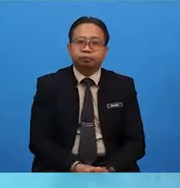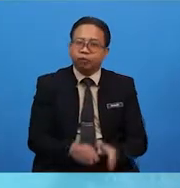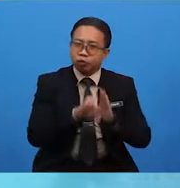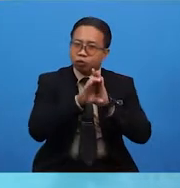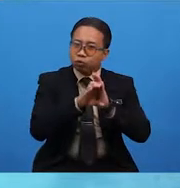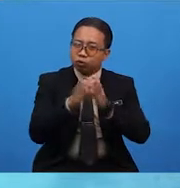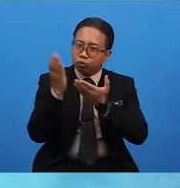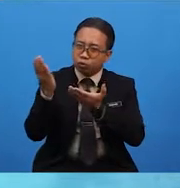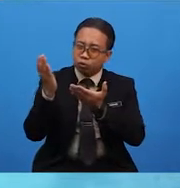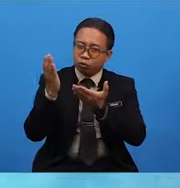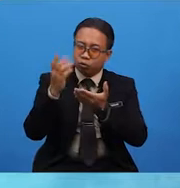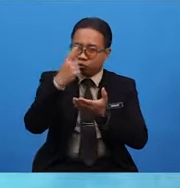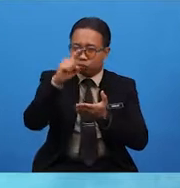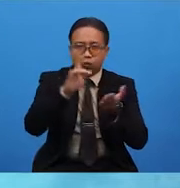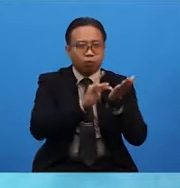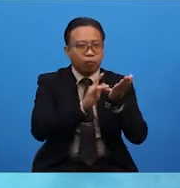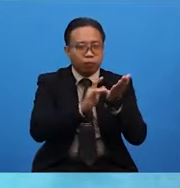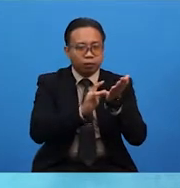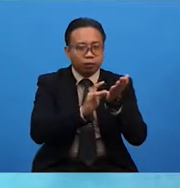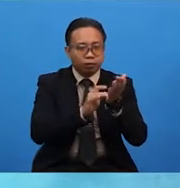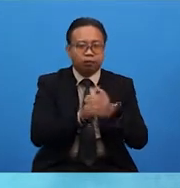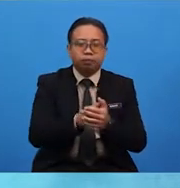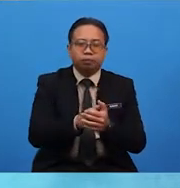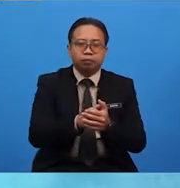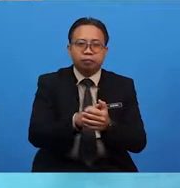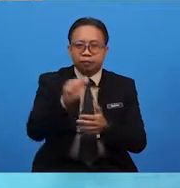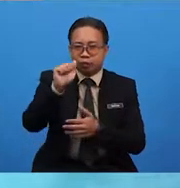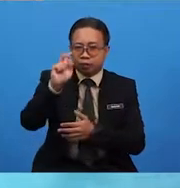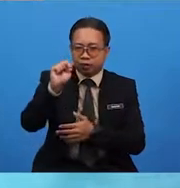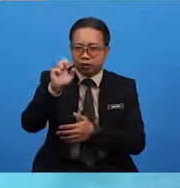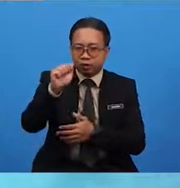contohnya ilustrasi perbuatan mengkaji anatomi